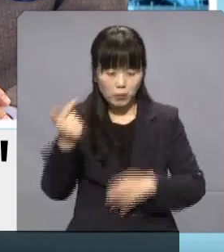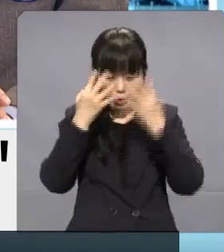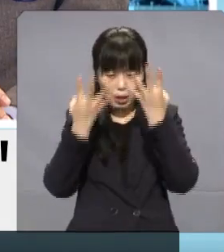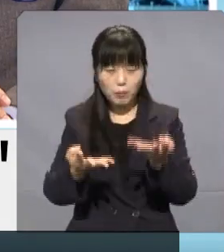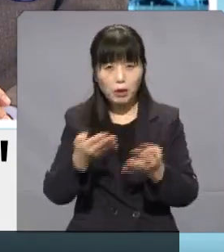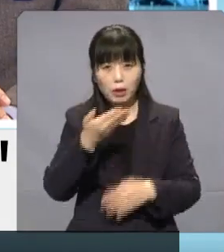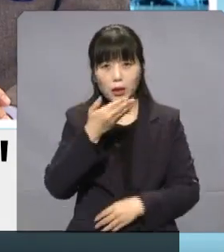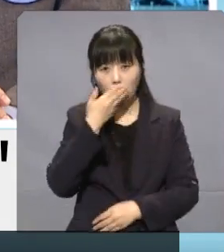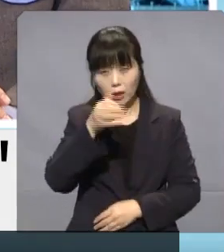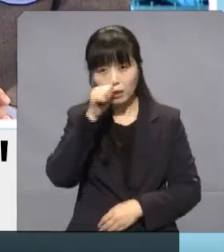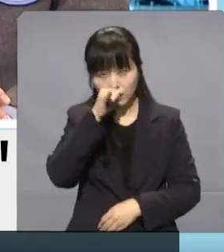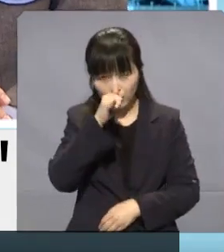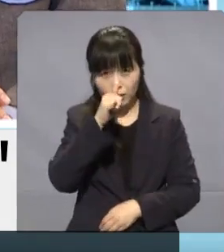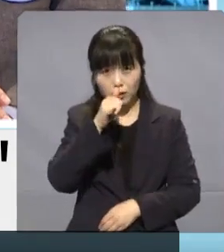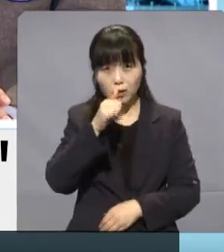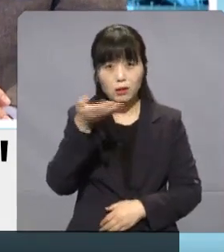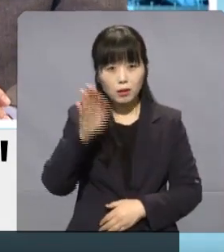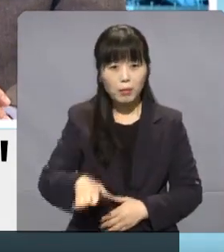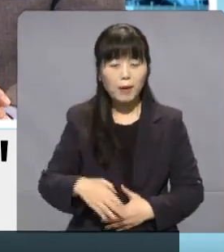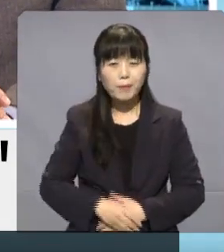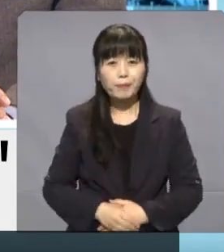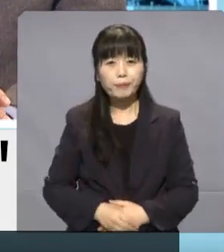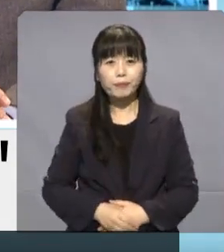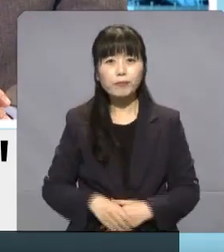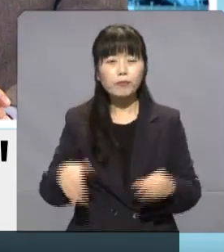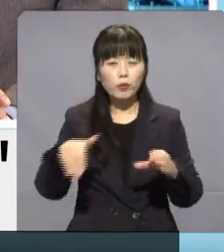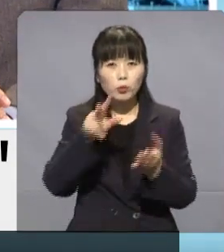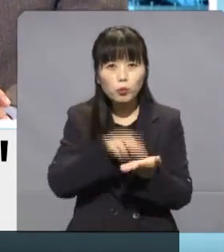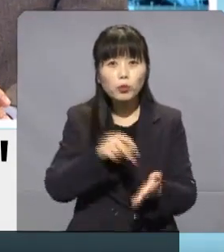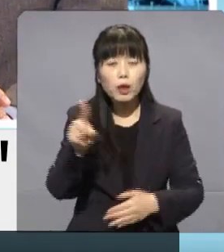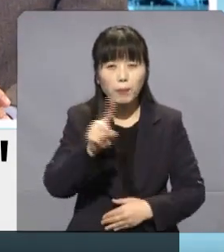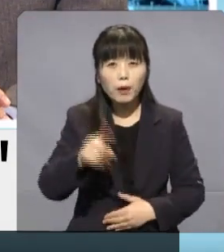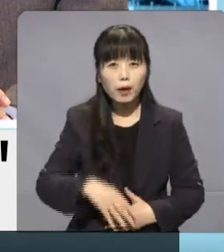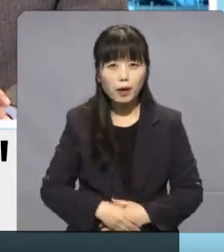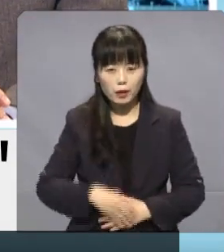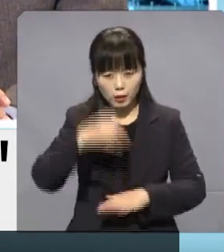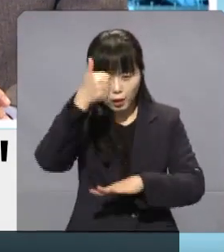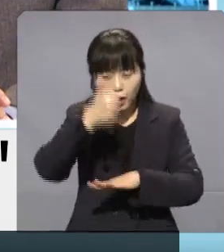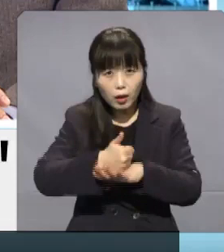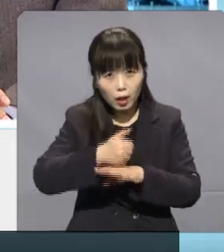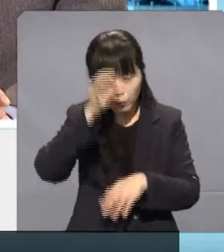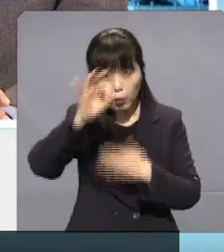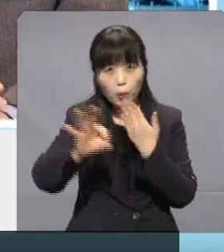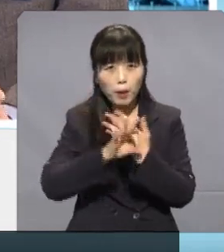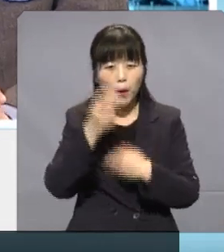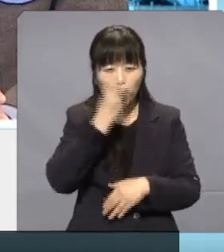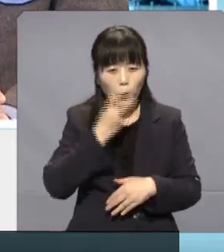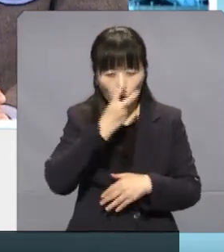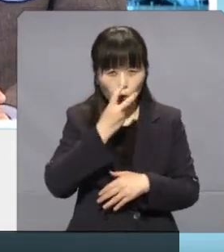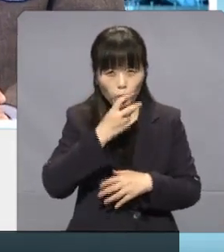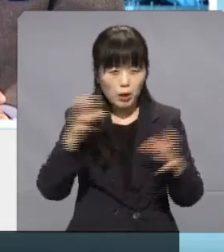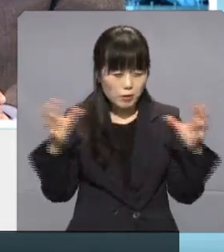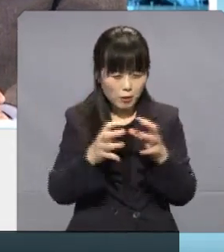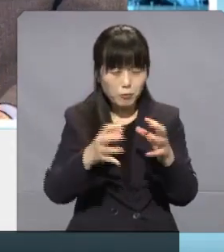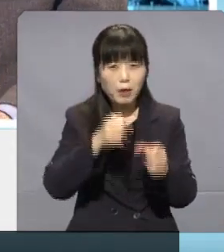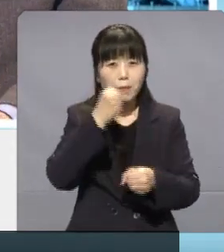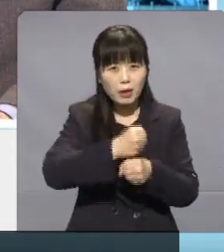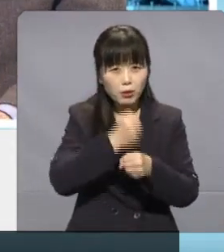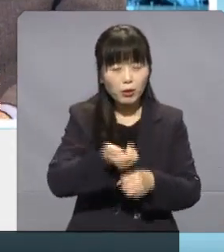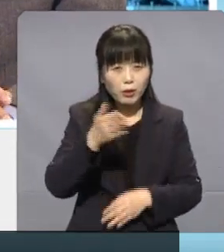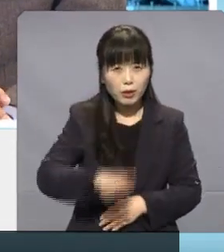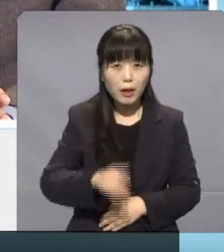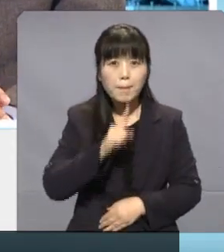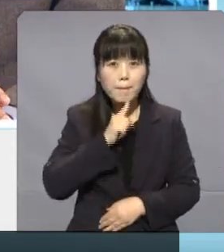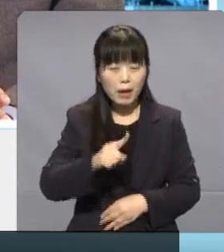있을 가능성이 저는 있다고 보지만 예. 그런데 문제는 이게 결과론적으로는 보수의 결집을 이루어야 되는데 지금